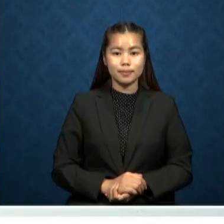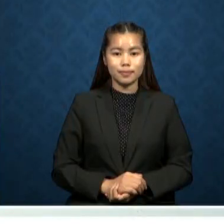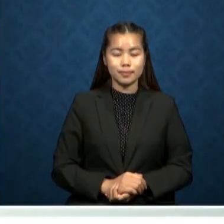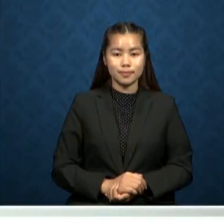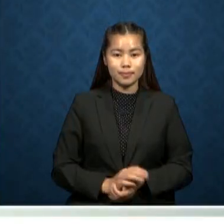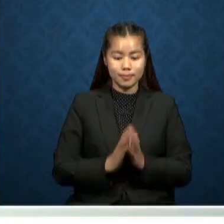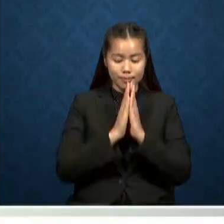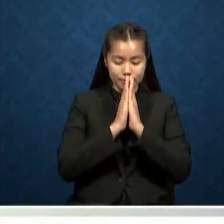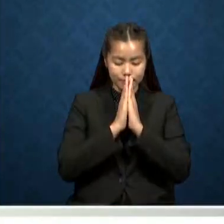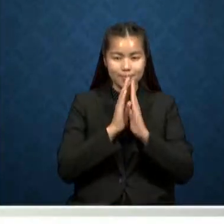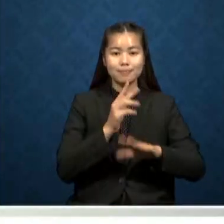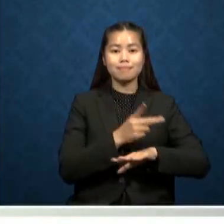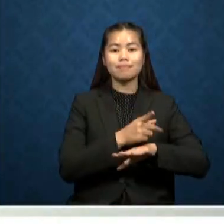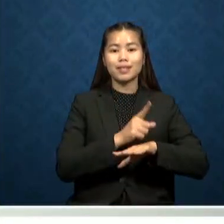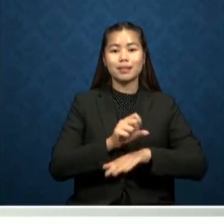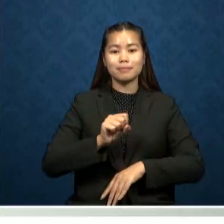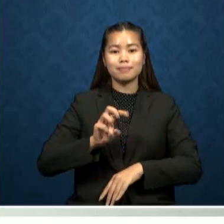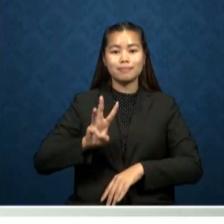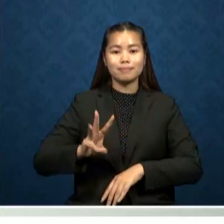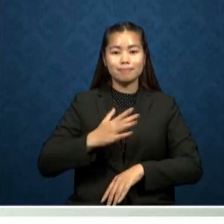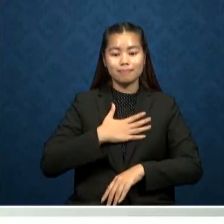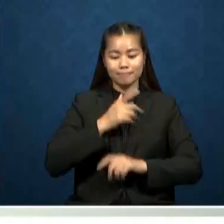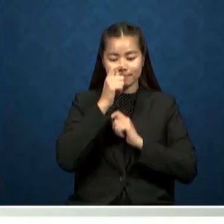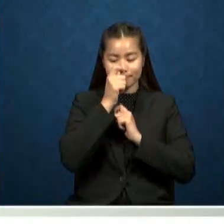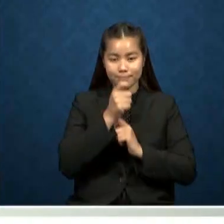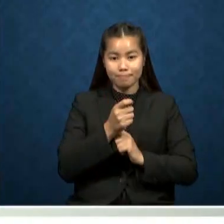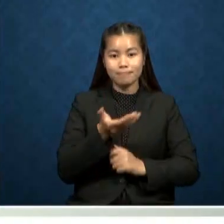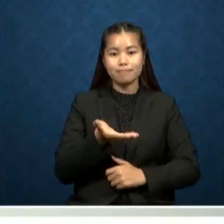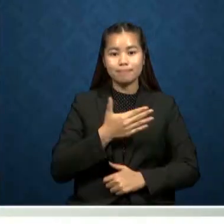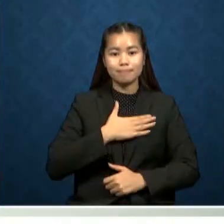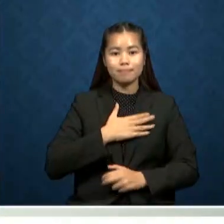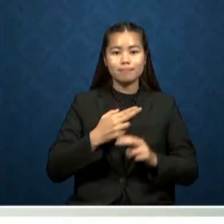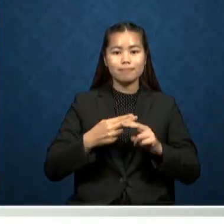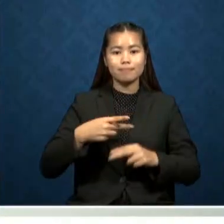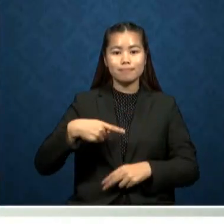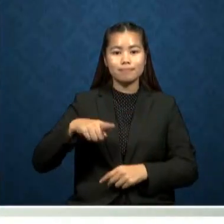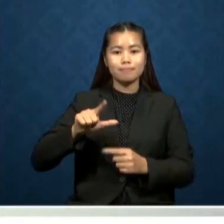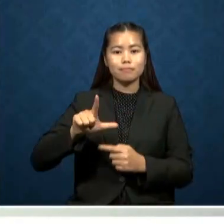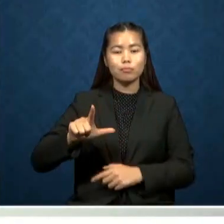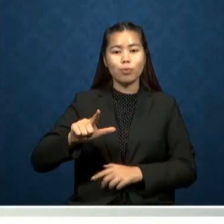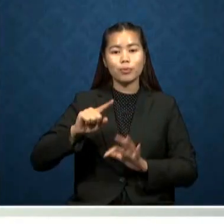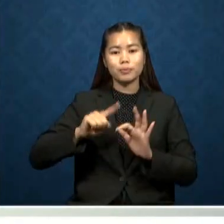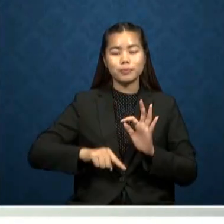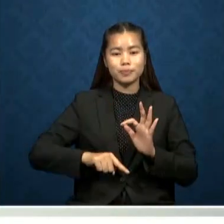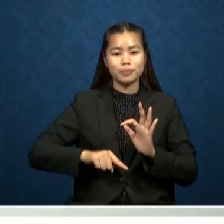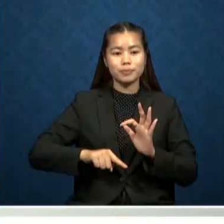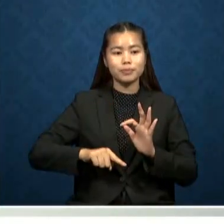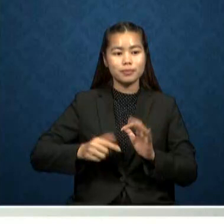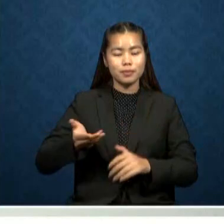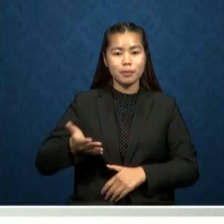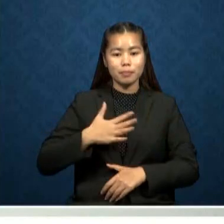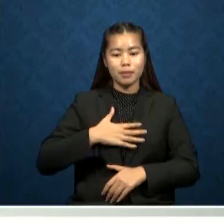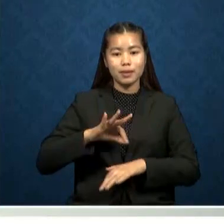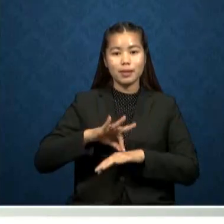กราบเรียนประธานวุฒิสภาที่เคารพกระผมพลเอกบุญสร้างเนียมประดิษ์ประธานคณะกรรมาธิการ